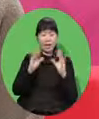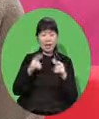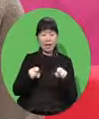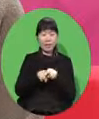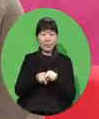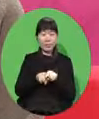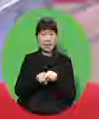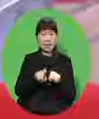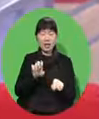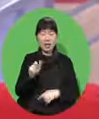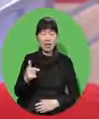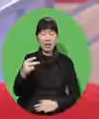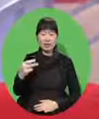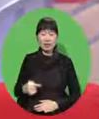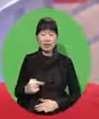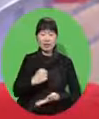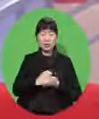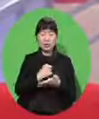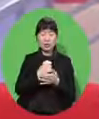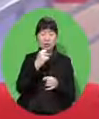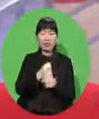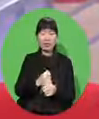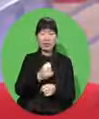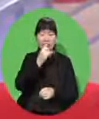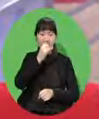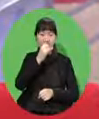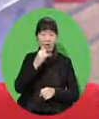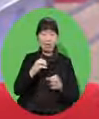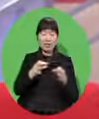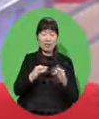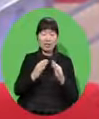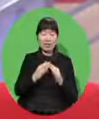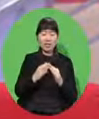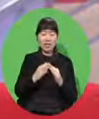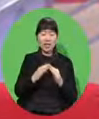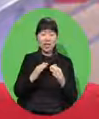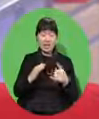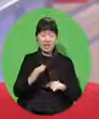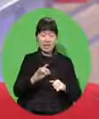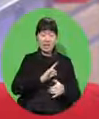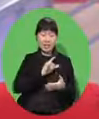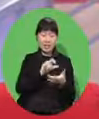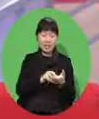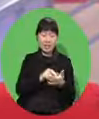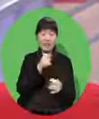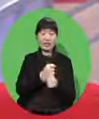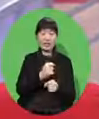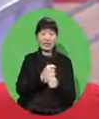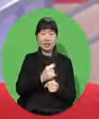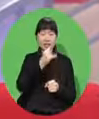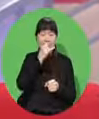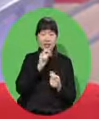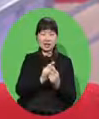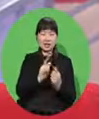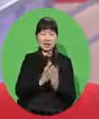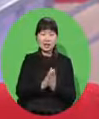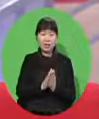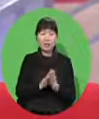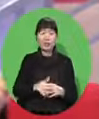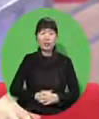아이하고 같이 뭐 펀드 통장을 만드신다던가 아니면 은행의 저축 통장을 아이 이름 명의로 만드셔서 네. 거기에